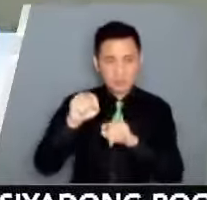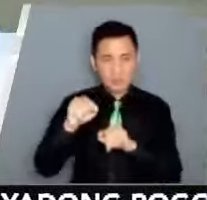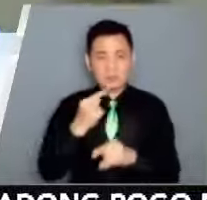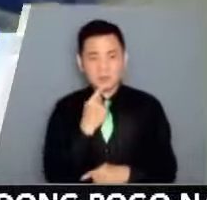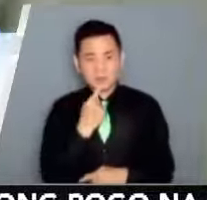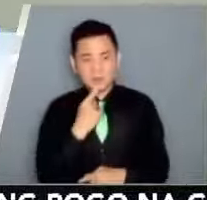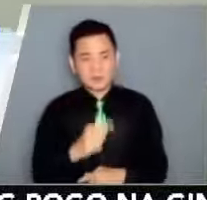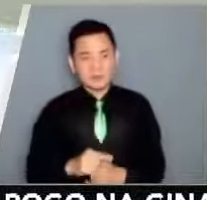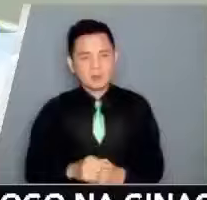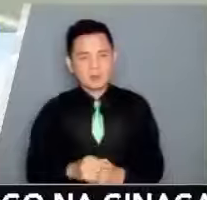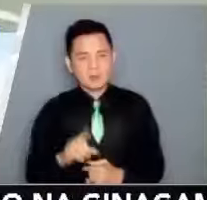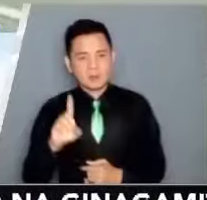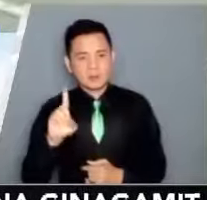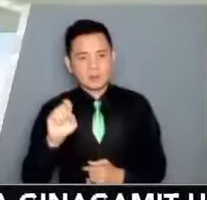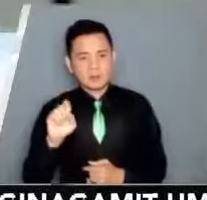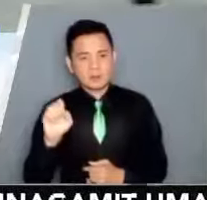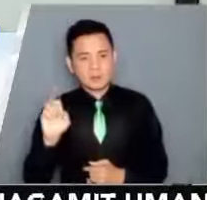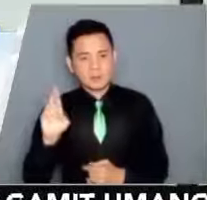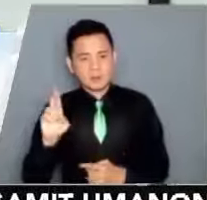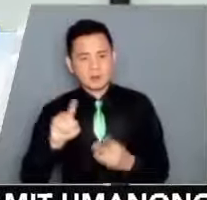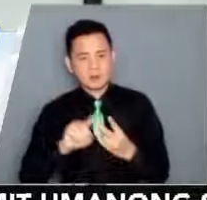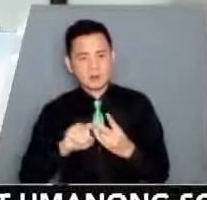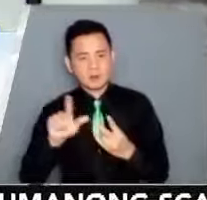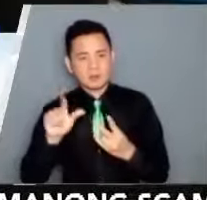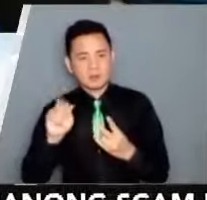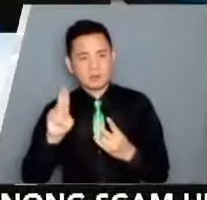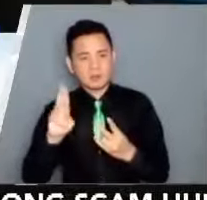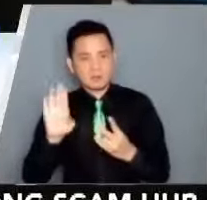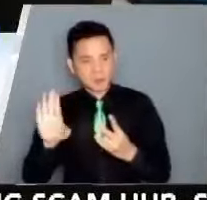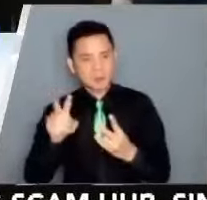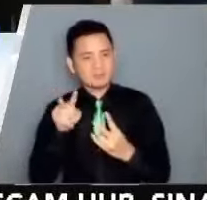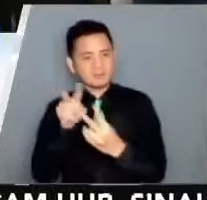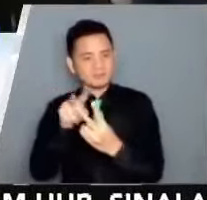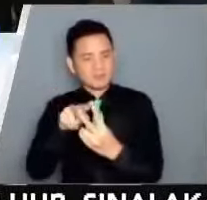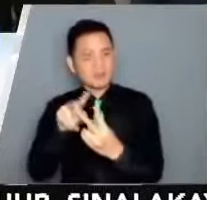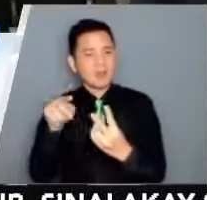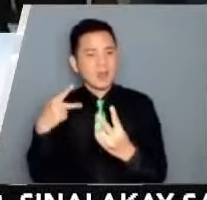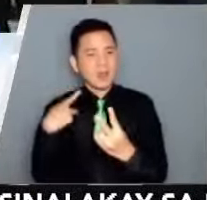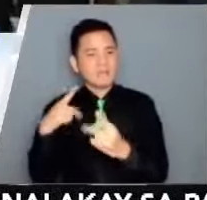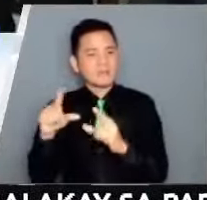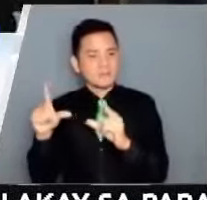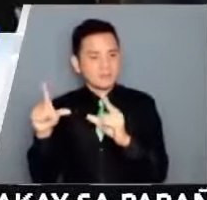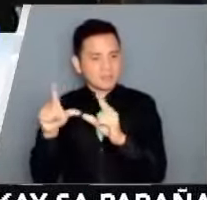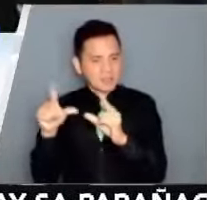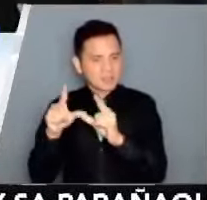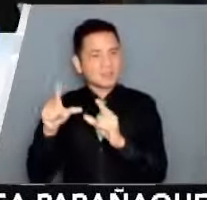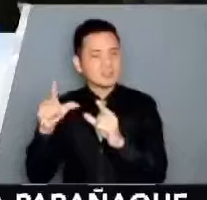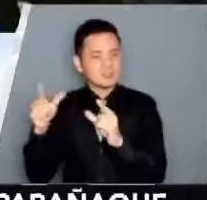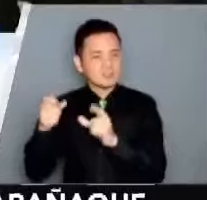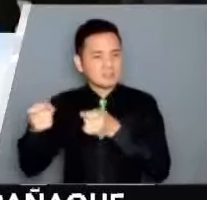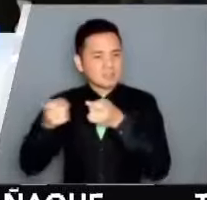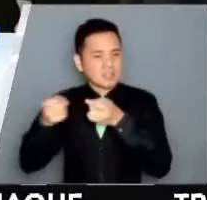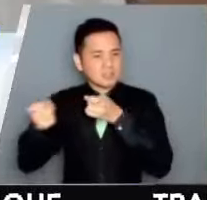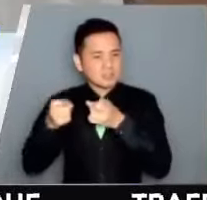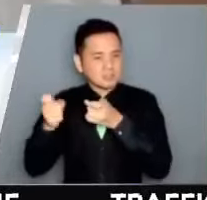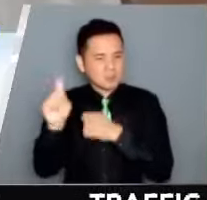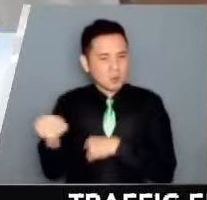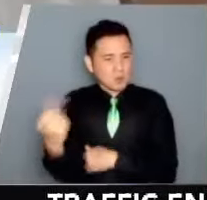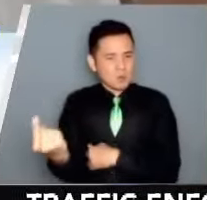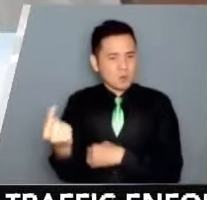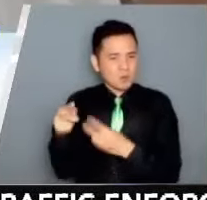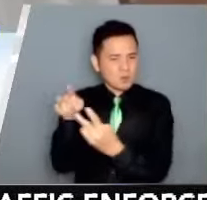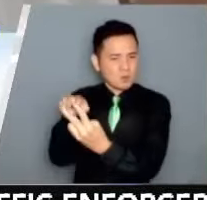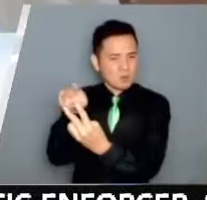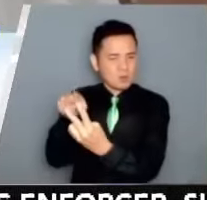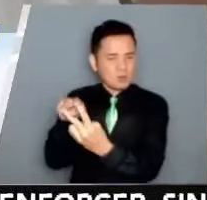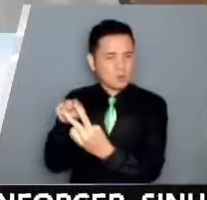sa mga prangkisa ng mga PUV batay sa Revised Public Service Act. Kamakailan nakipagpulong si Escudero sa Grupo Manibel at Piston kaugnay